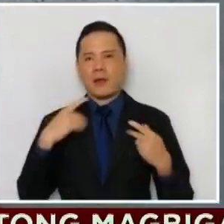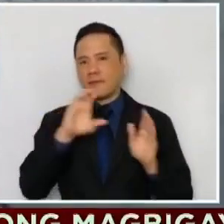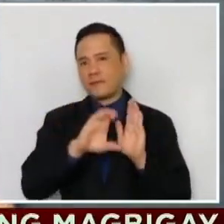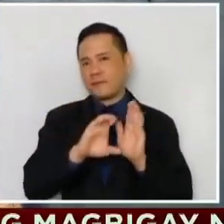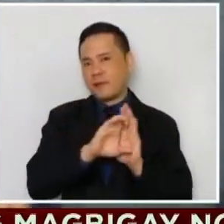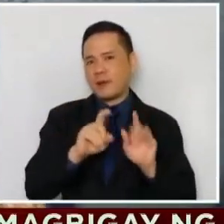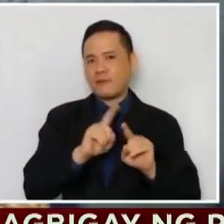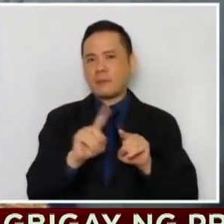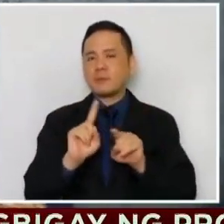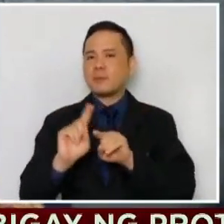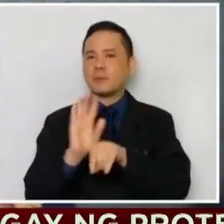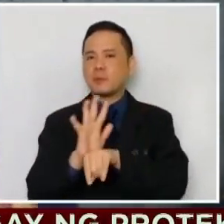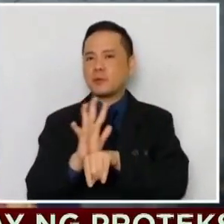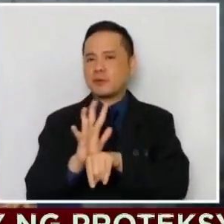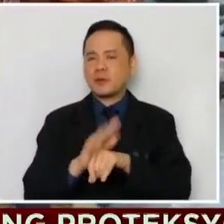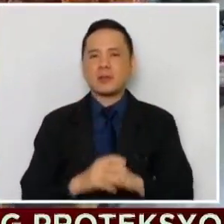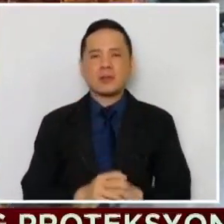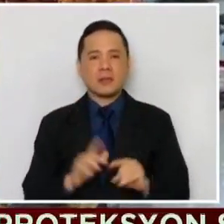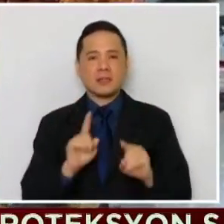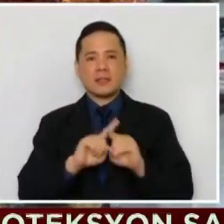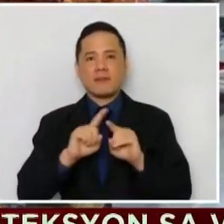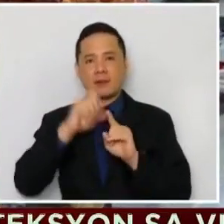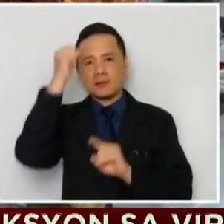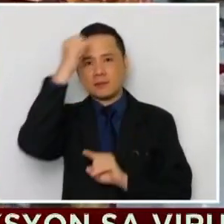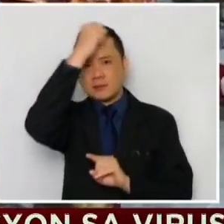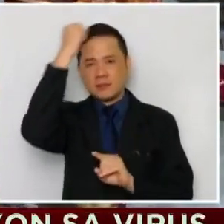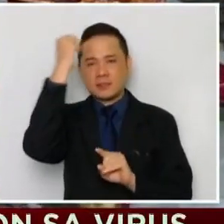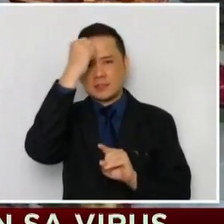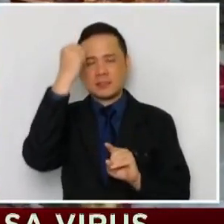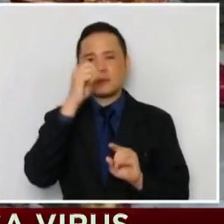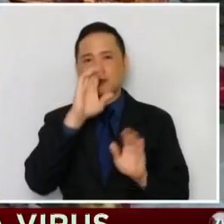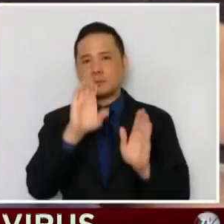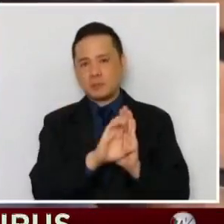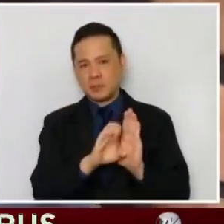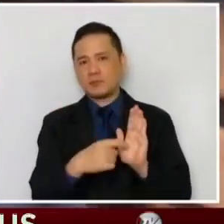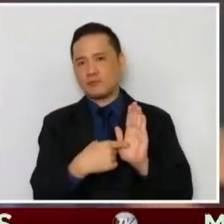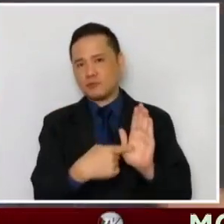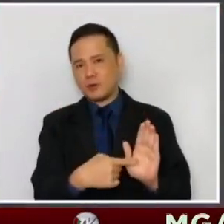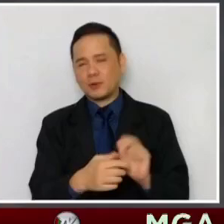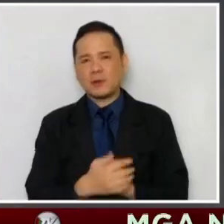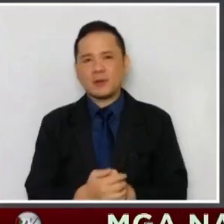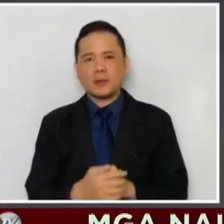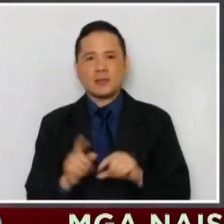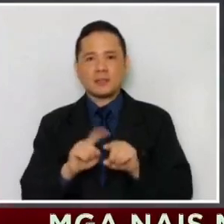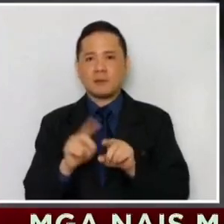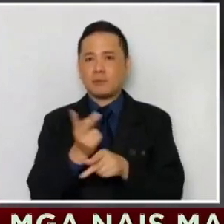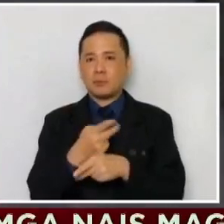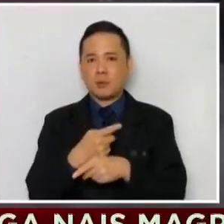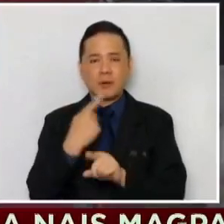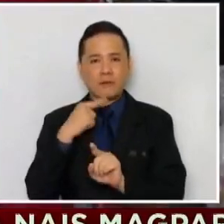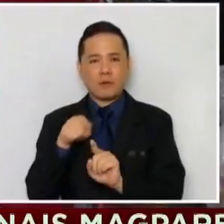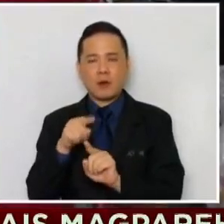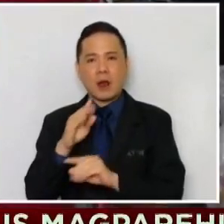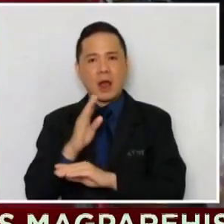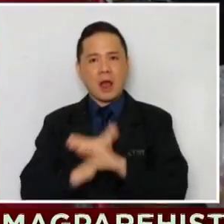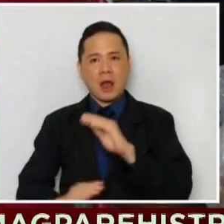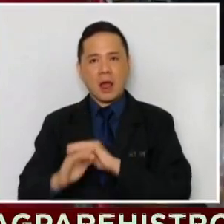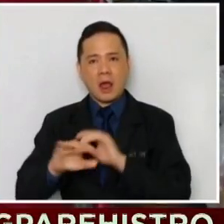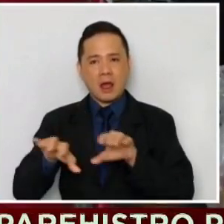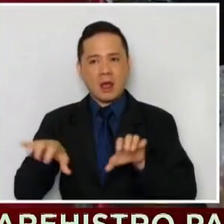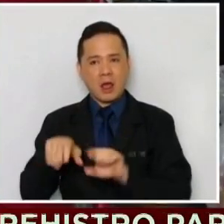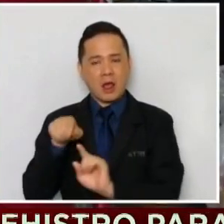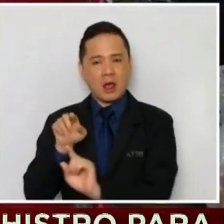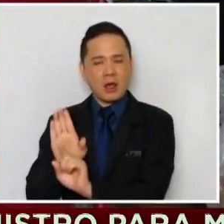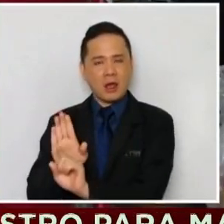pelikula at mga imahin ng santo. Lahat ng ito, produkto ng mga maligaing kamay ng mga taga-Angono. Gawang Angono